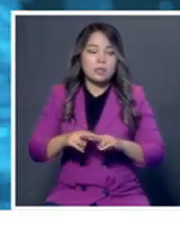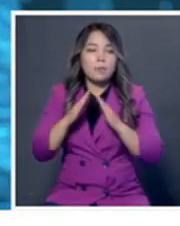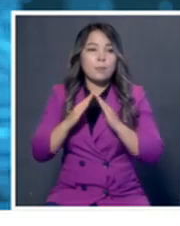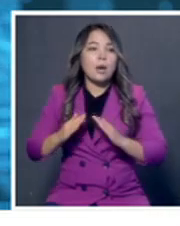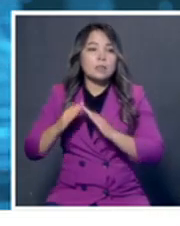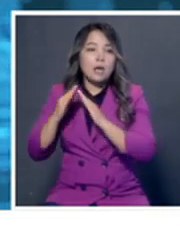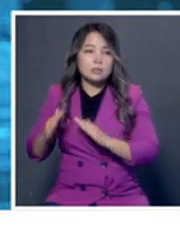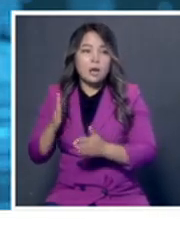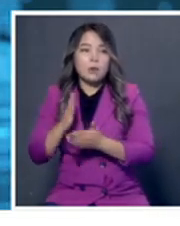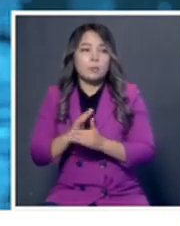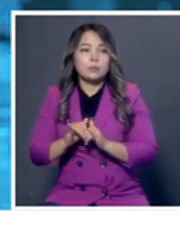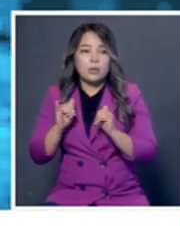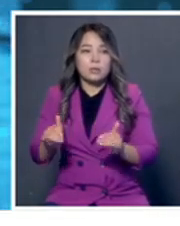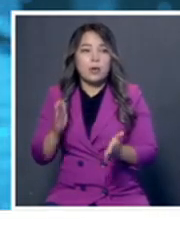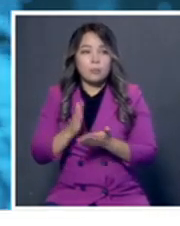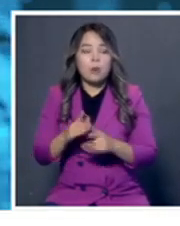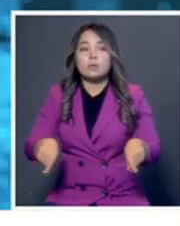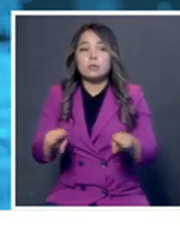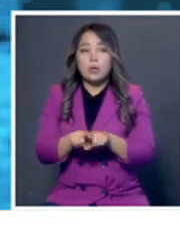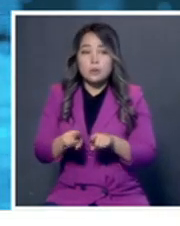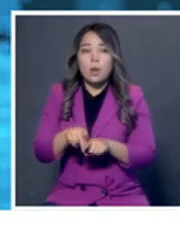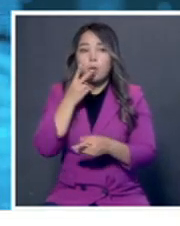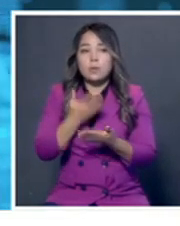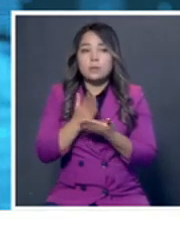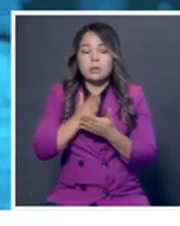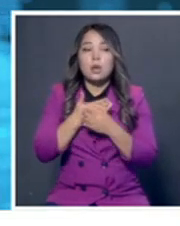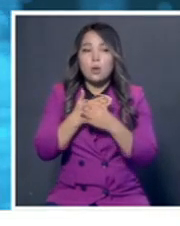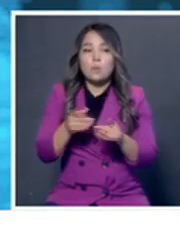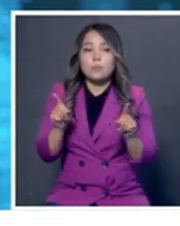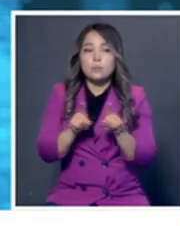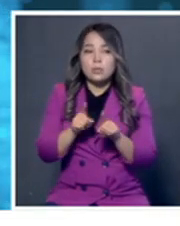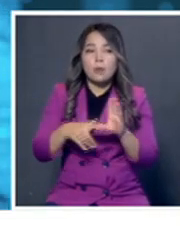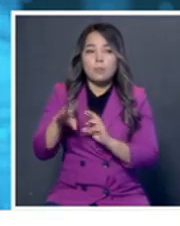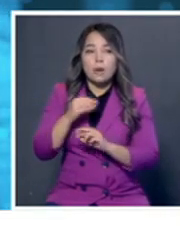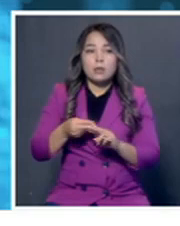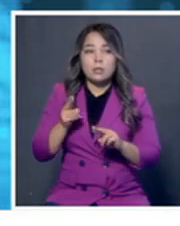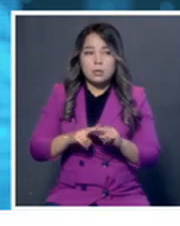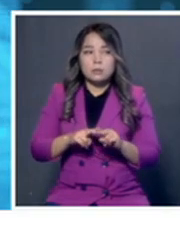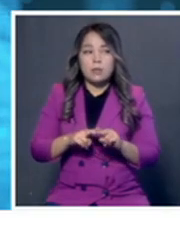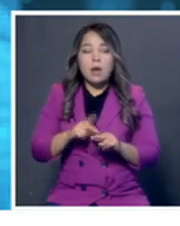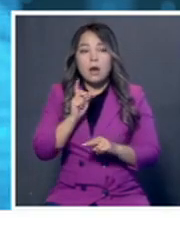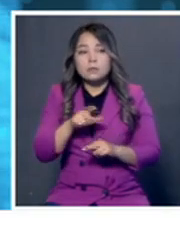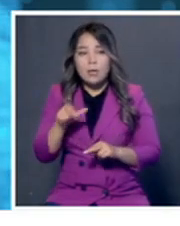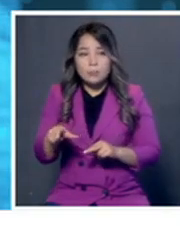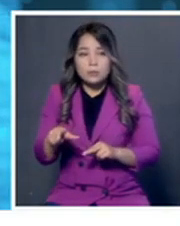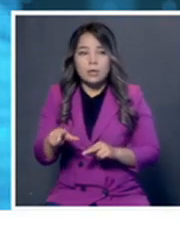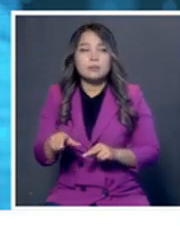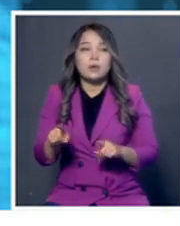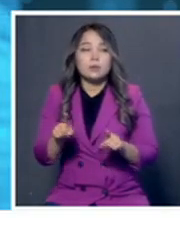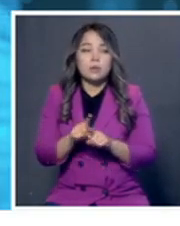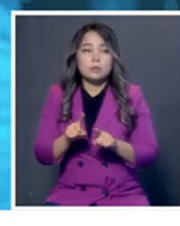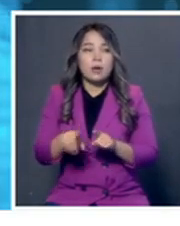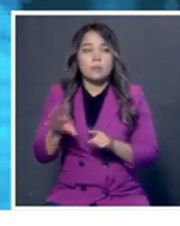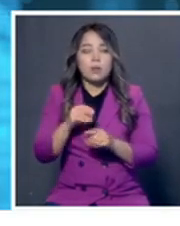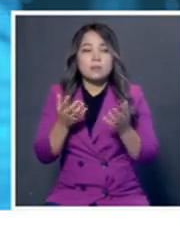қойып бергеніміз бар. Бірақ соның өзінде осы көрсетіп жатқан көмектің барлығы бұл азаматтардың шекті санына